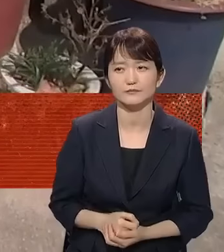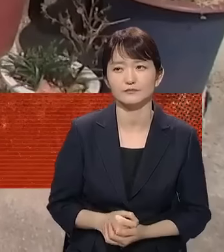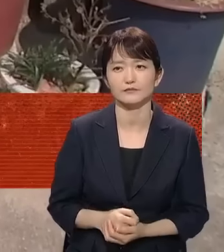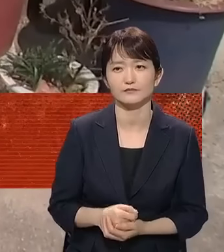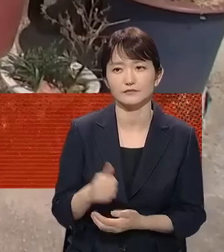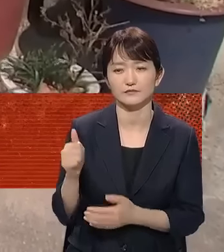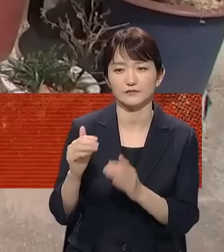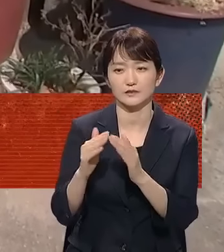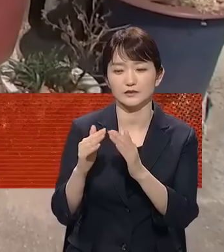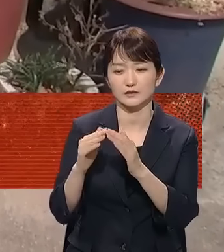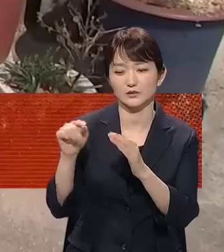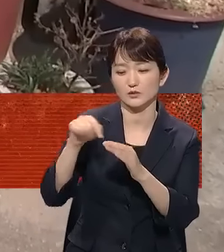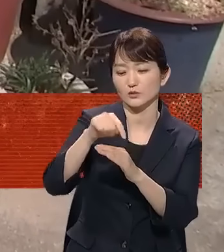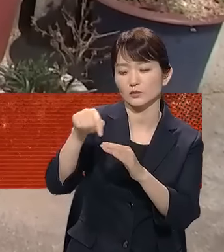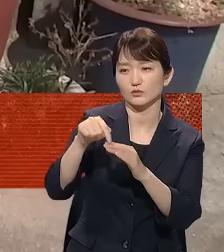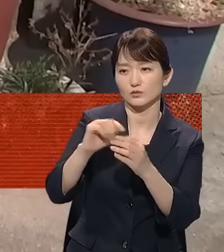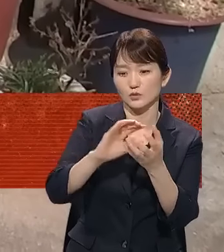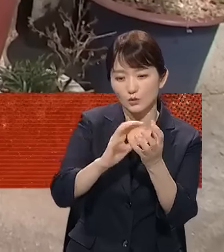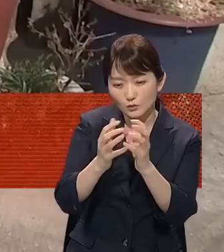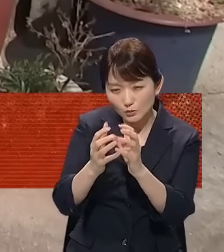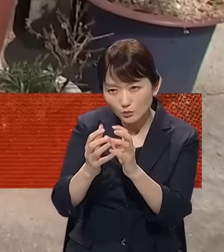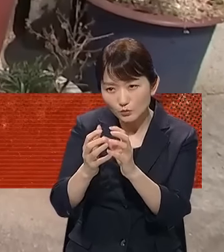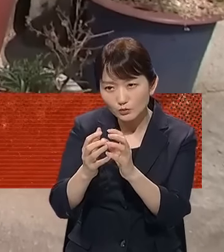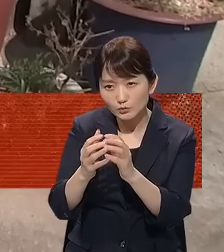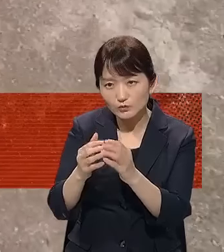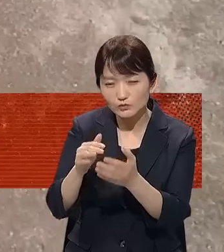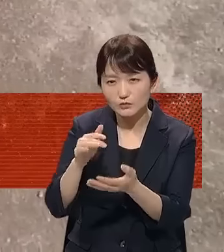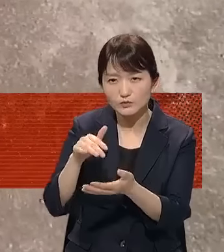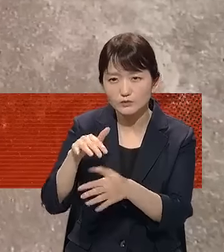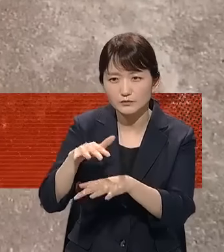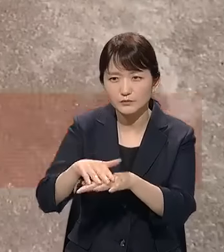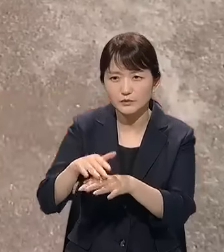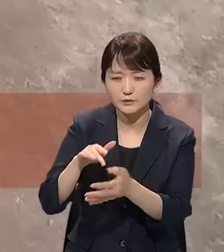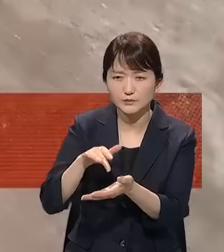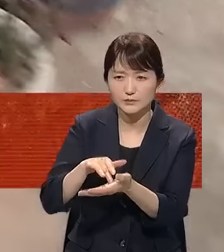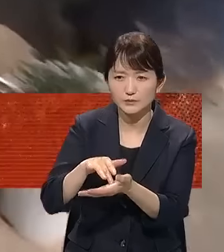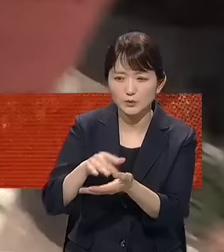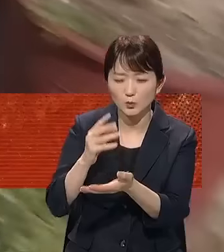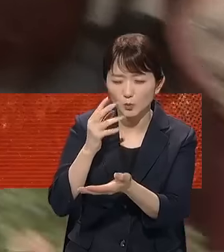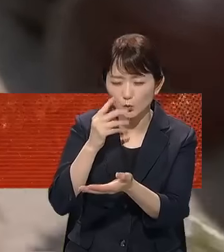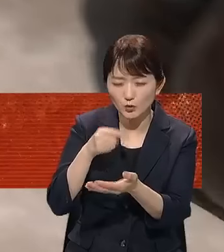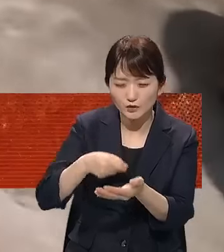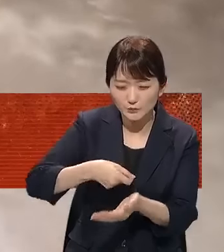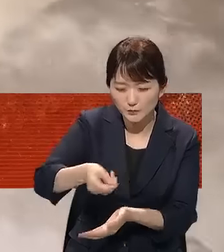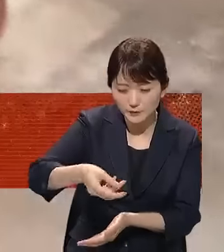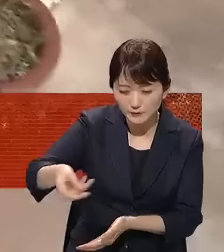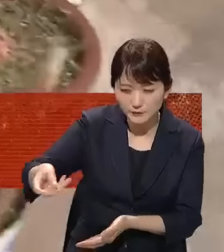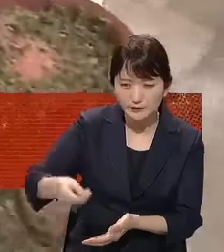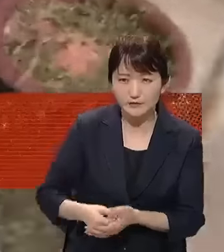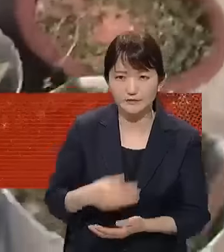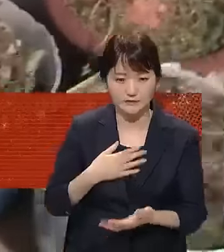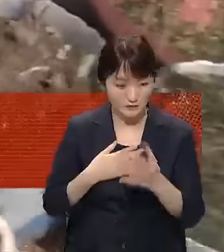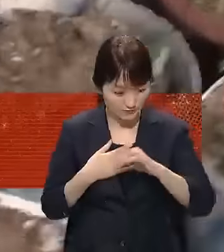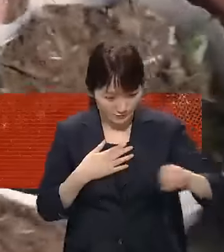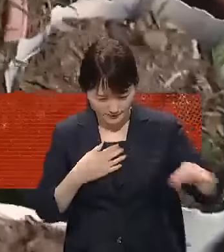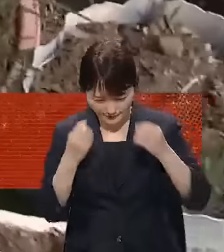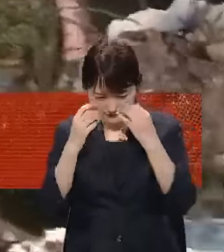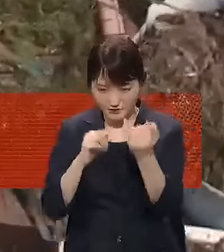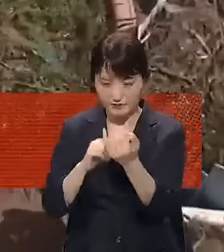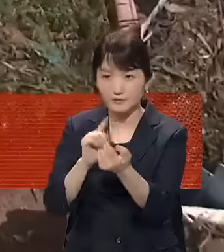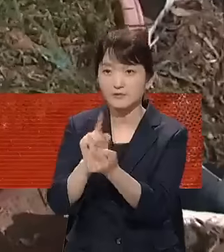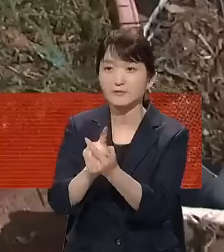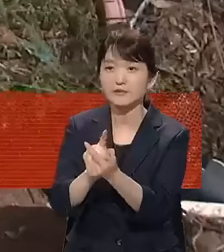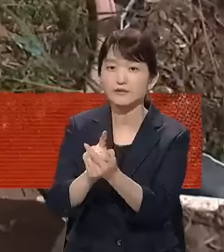친구 집 옥상에 있는 그 화분에 아 농약을 몰래 뿌렸다고 하네요 어 날 버리고 새 여자를 만나 이런 그래서